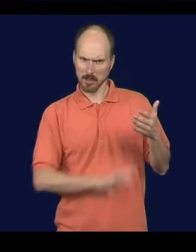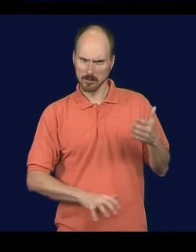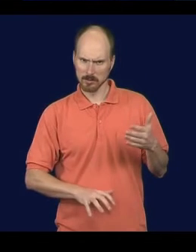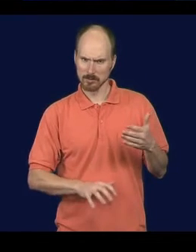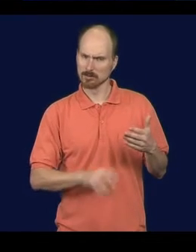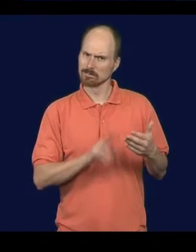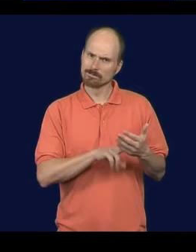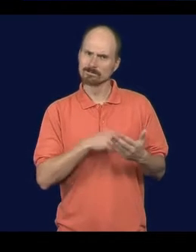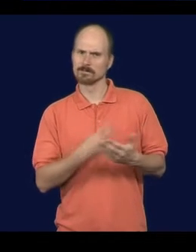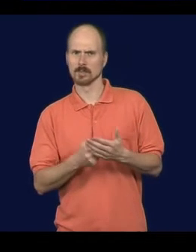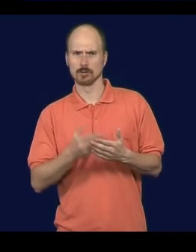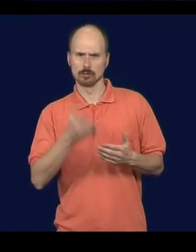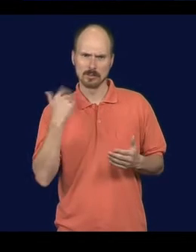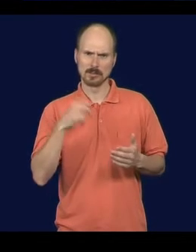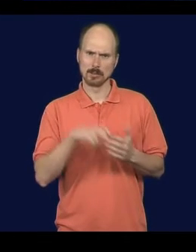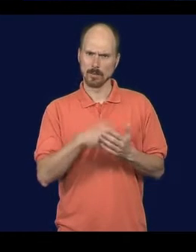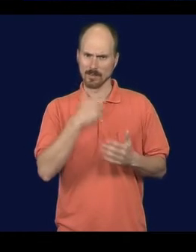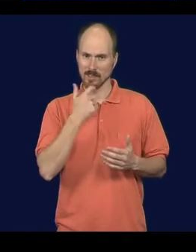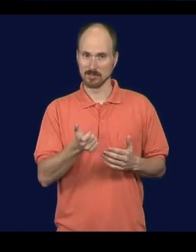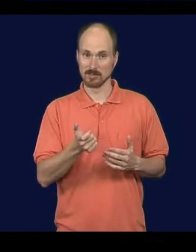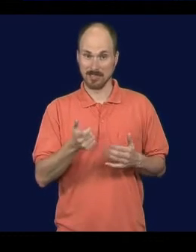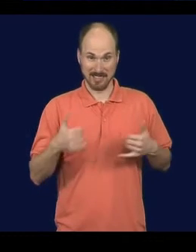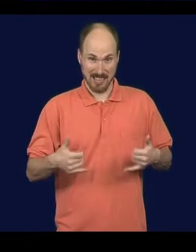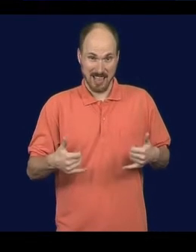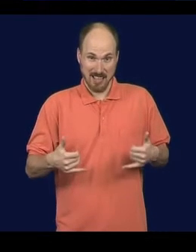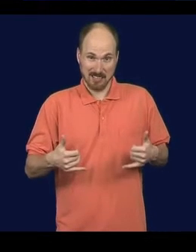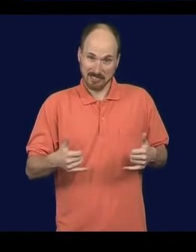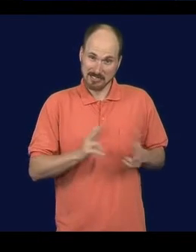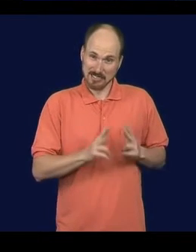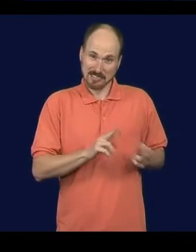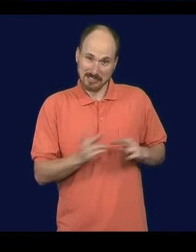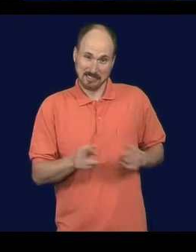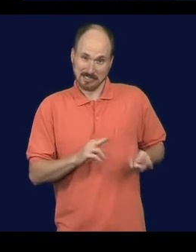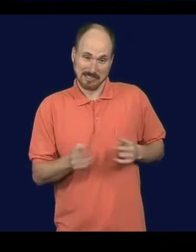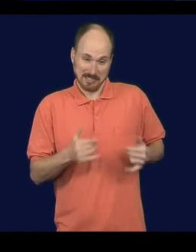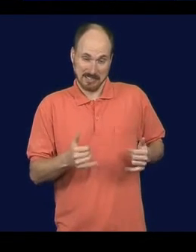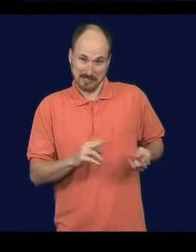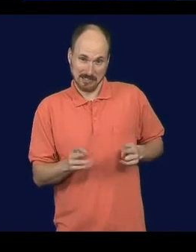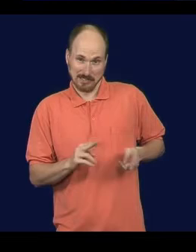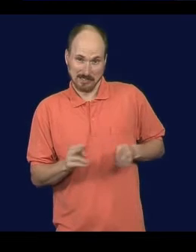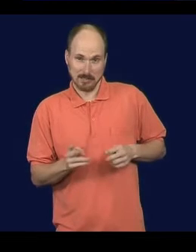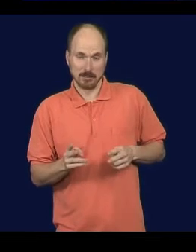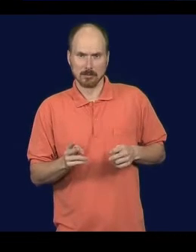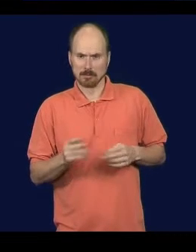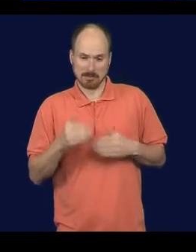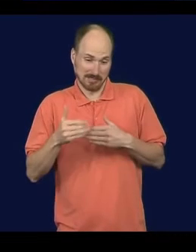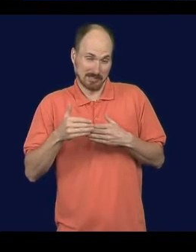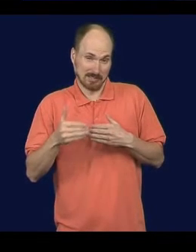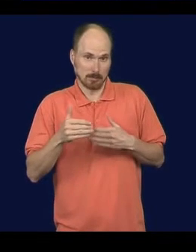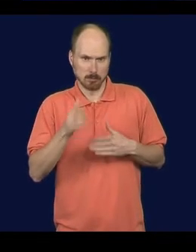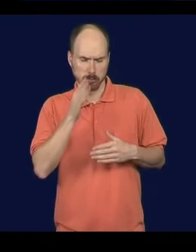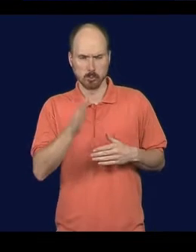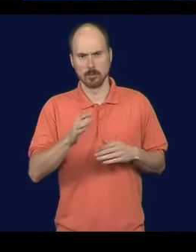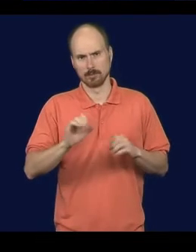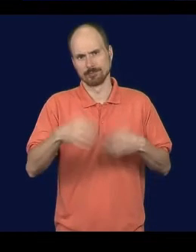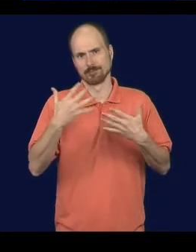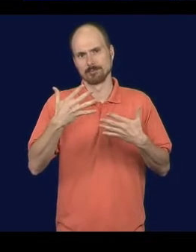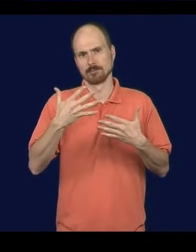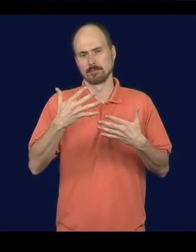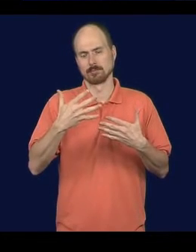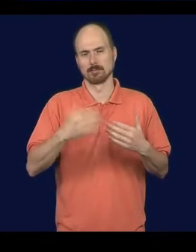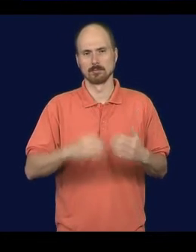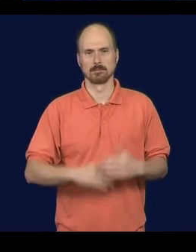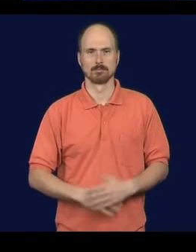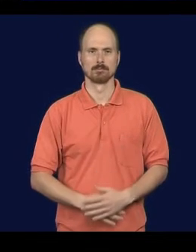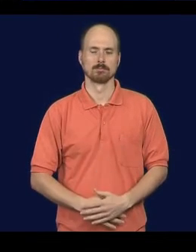V reálném čase náš systém poskytuje informaci o pozicích a velikostech překážek v okolí uživatele. Takže